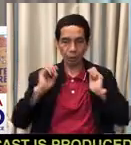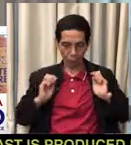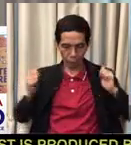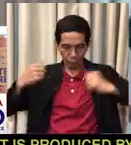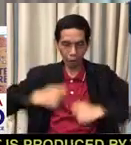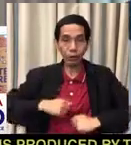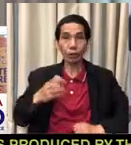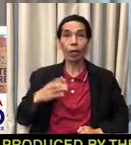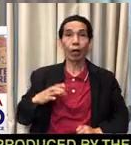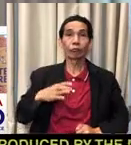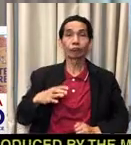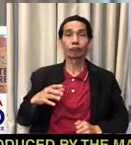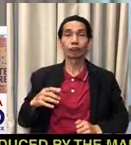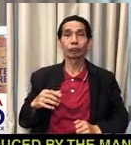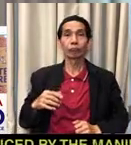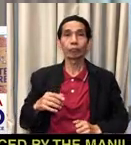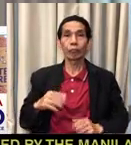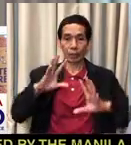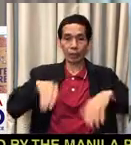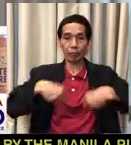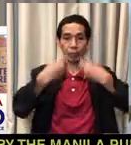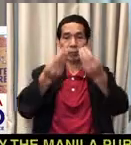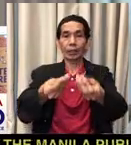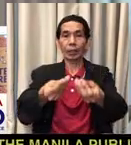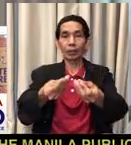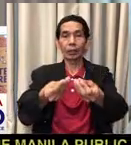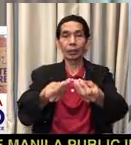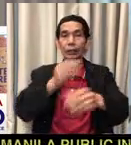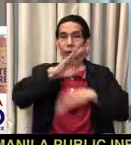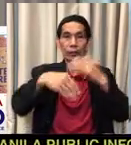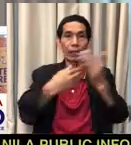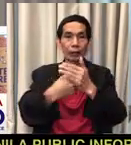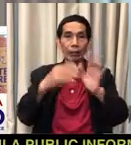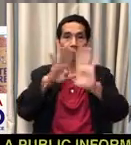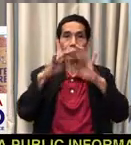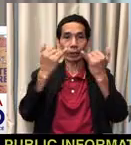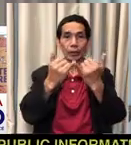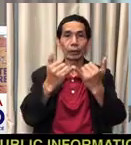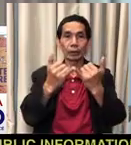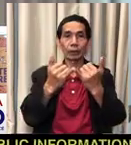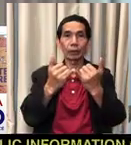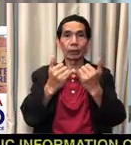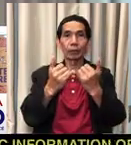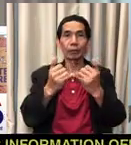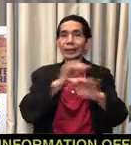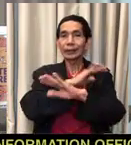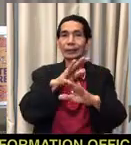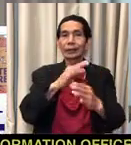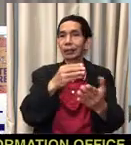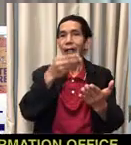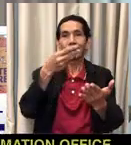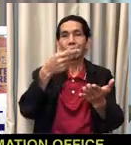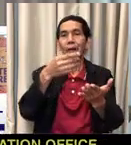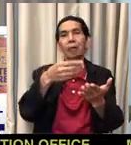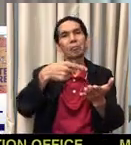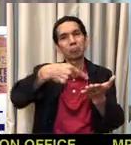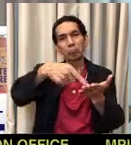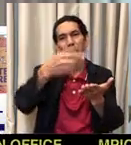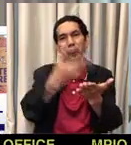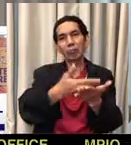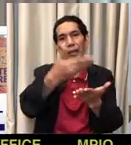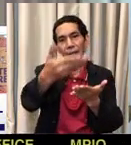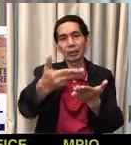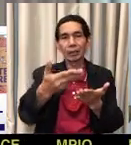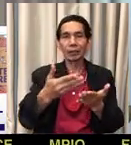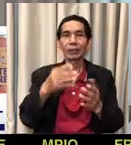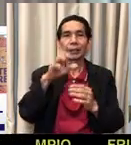oh, gown, oh, yun. Ibibigay ho yan sa mga barangay para hindi na sila mag-abono. Ayan po ang report